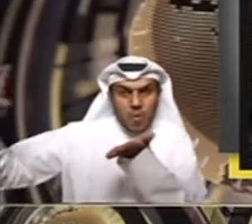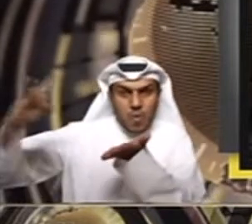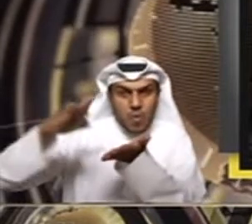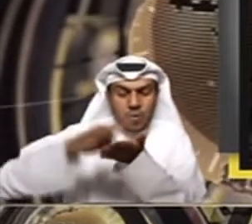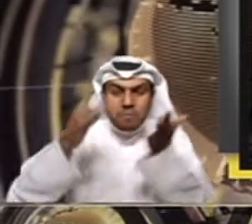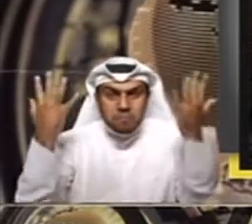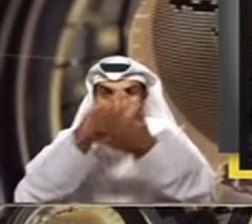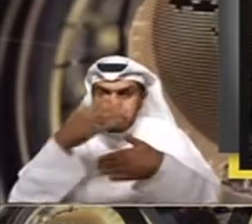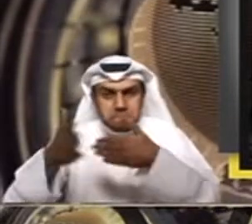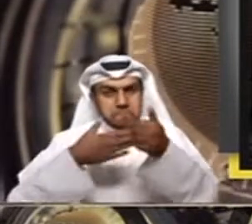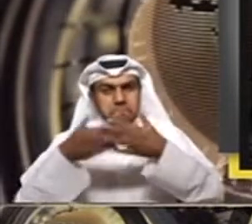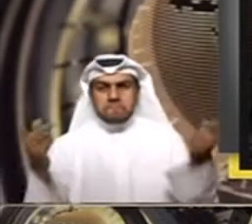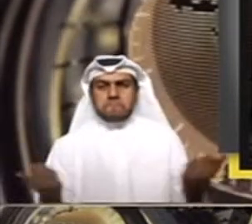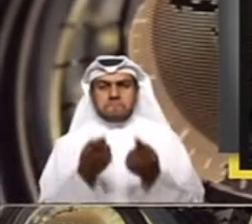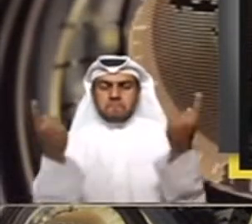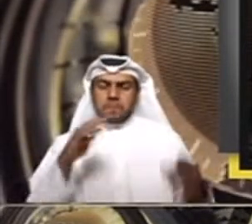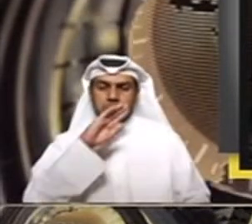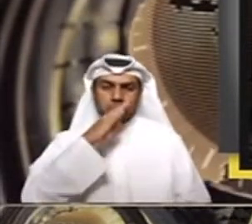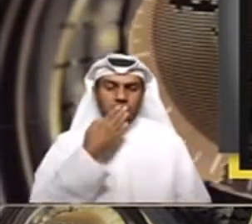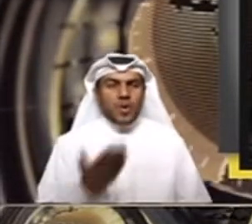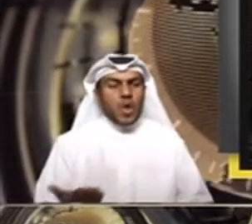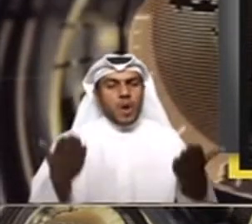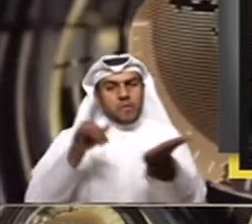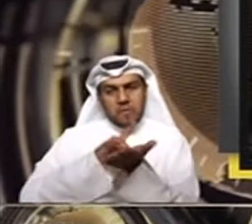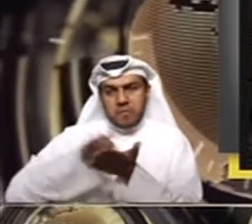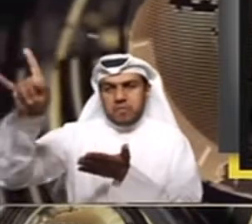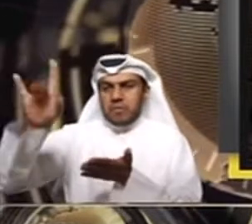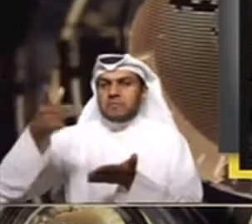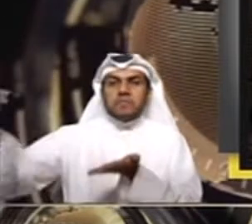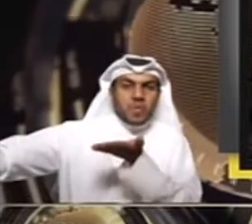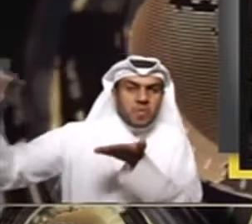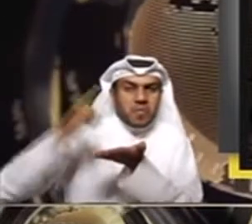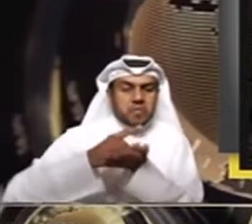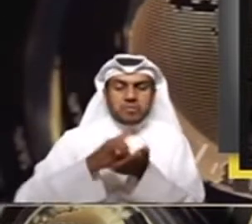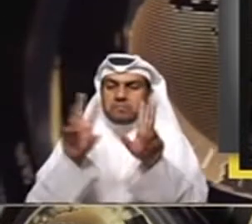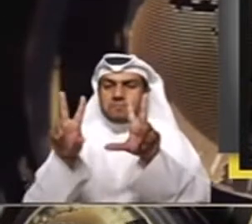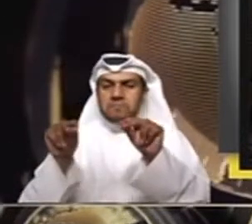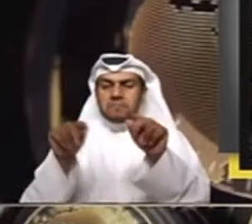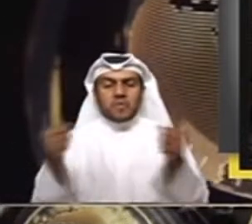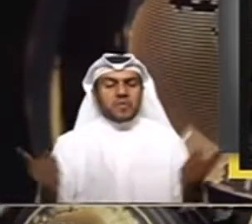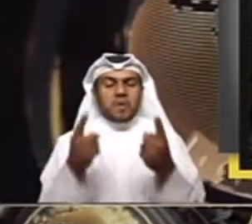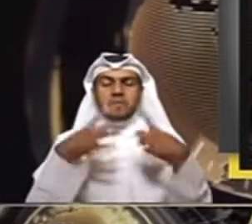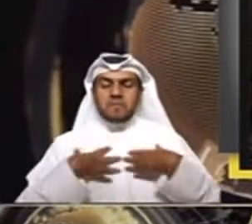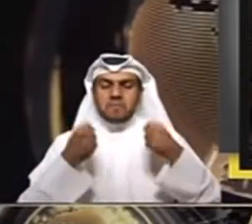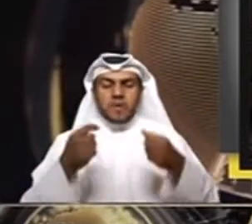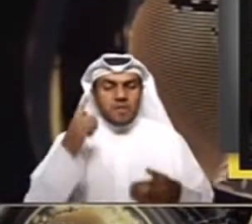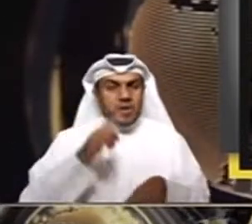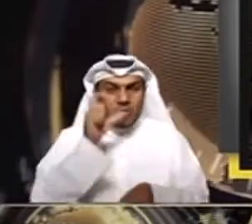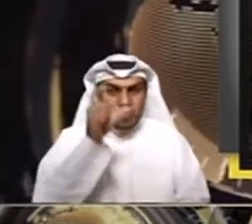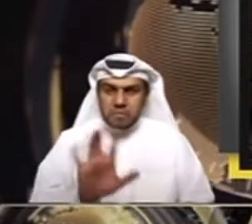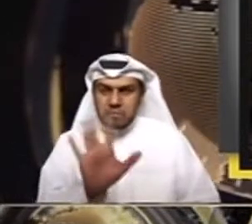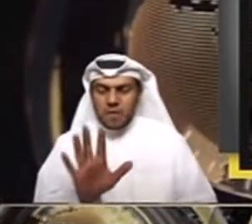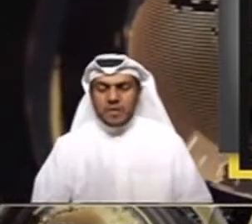بشكل آمن، الحمد لله الملاحة الجوية لم تتأثر تأثير اللي ممكن يعطل الحركة أو